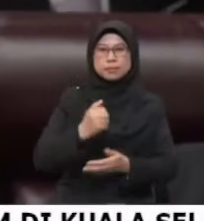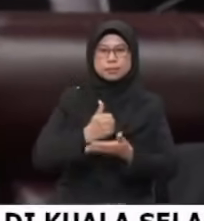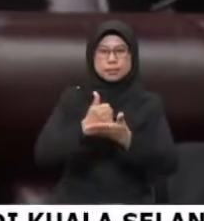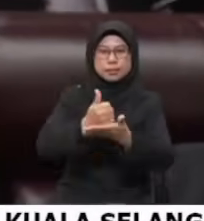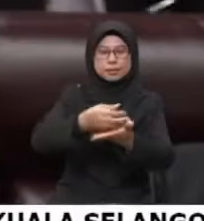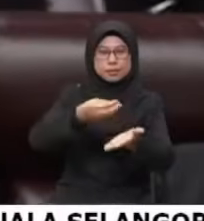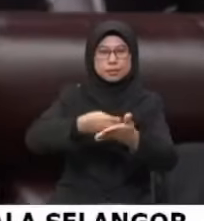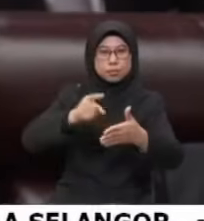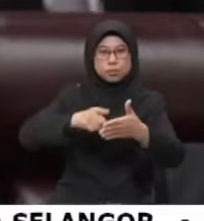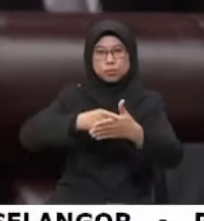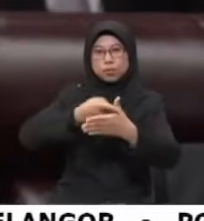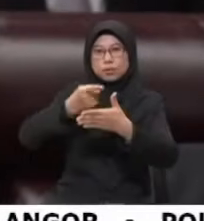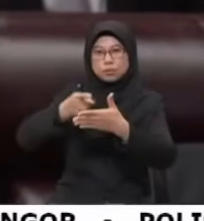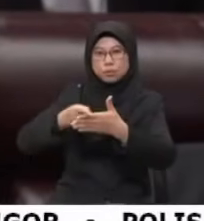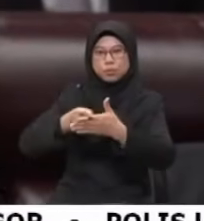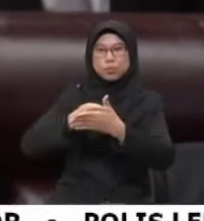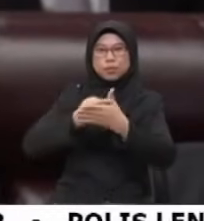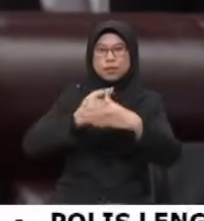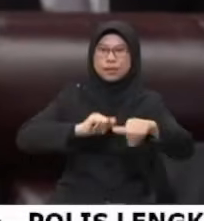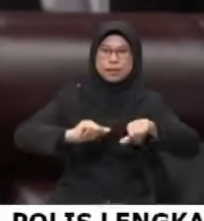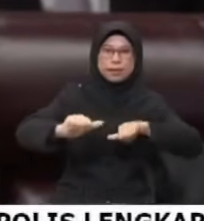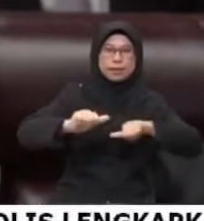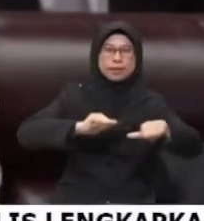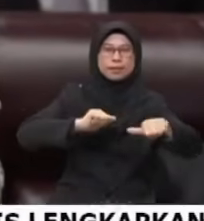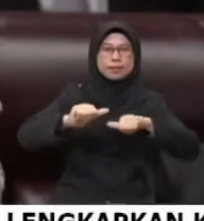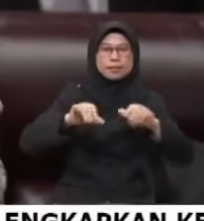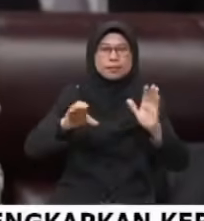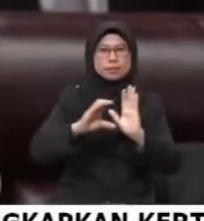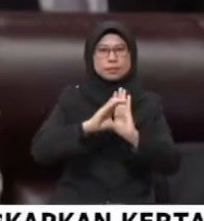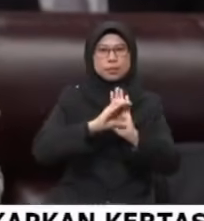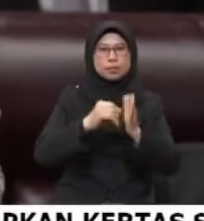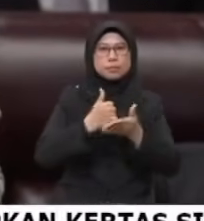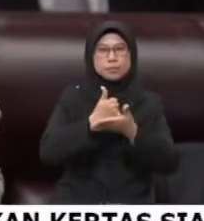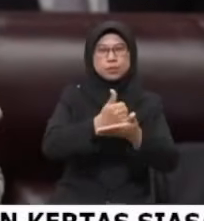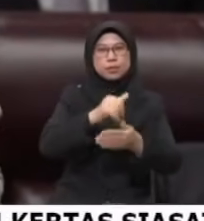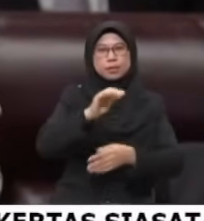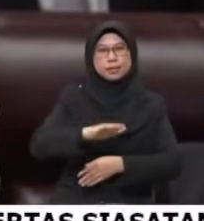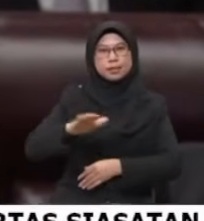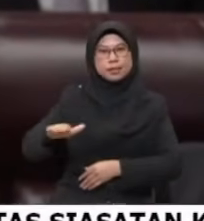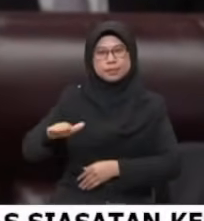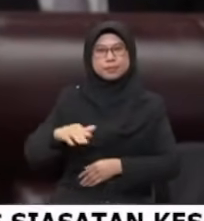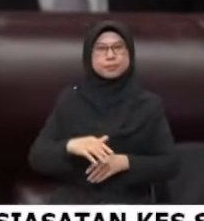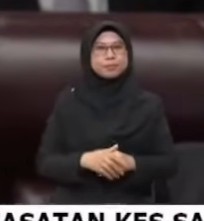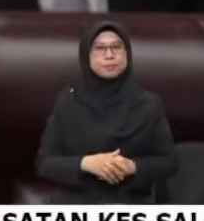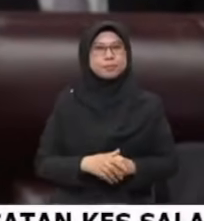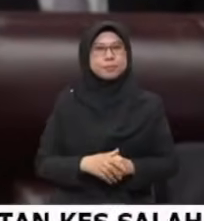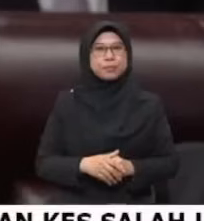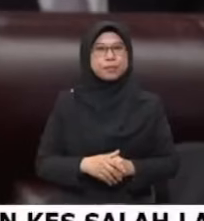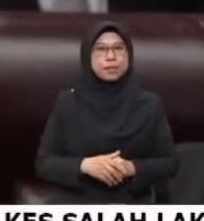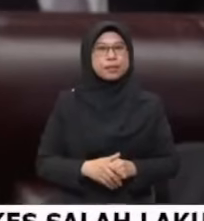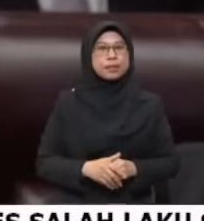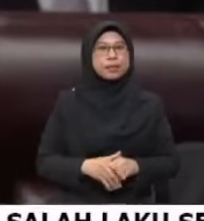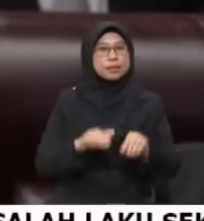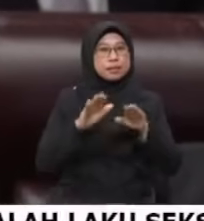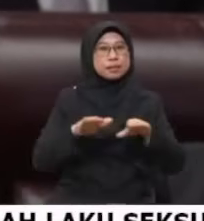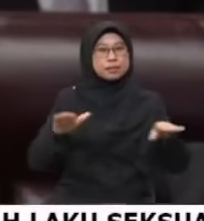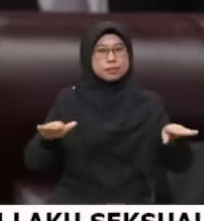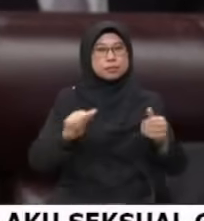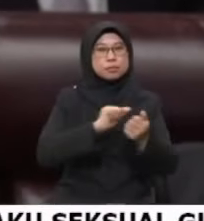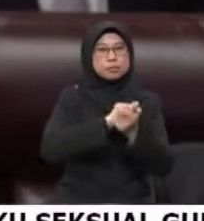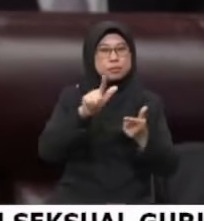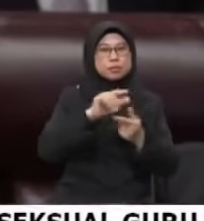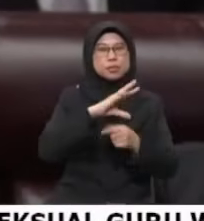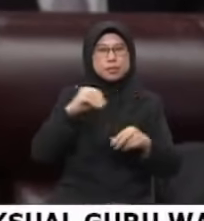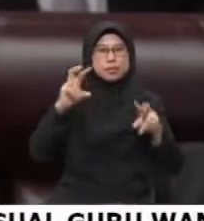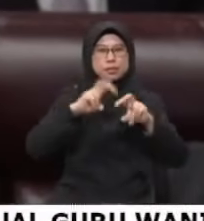kewangan bulanan yang produktif sebagai contoh bantuan kanak-kanak yang telah diluluskan dan dibuat kaji